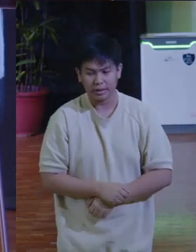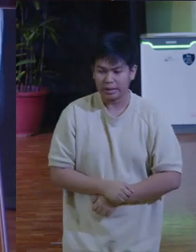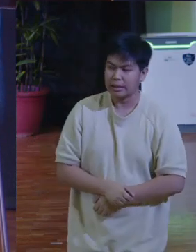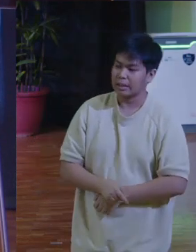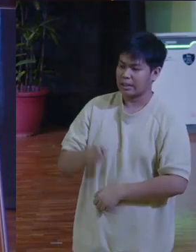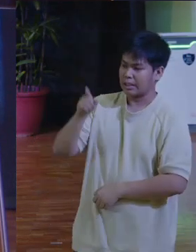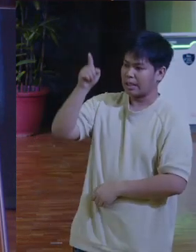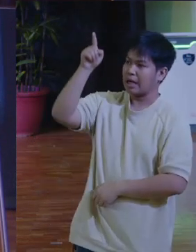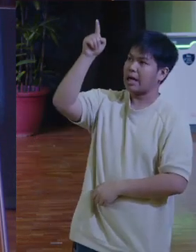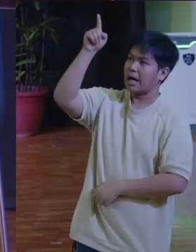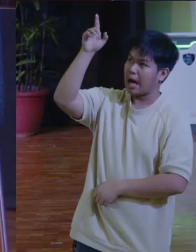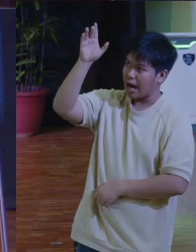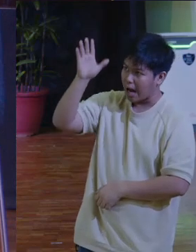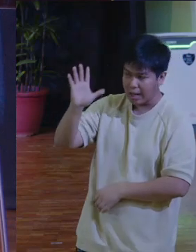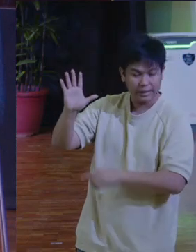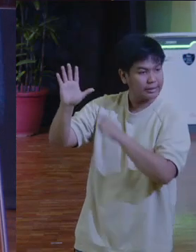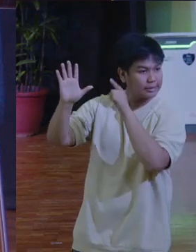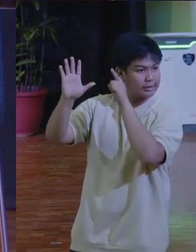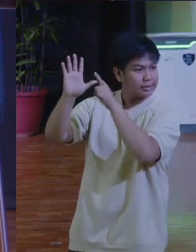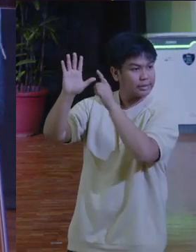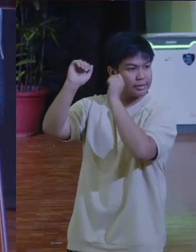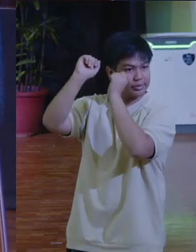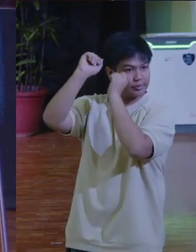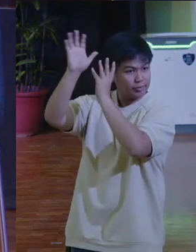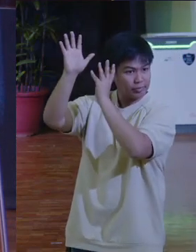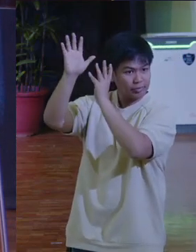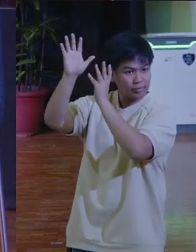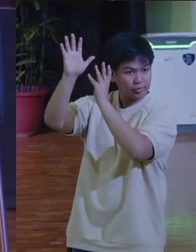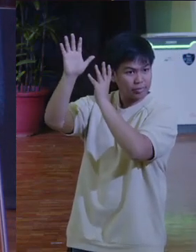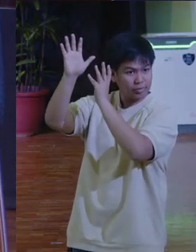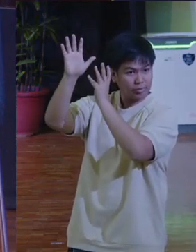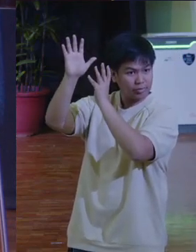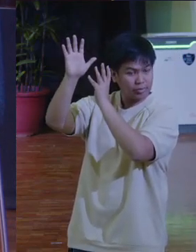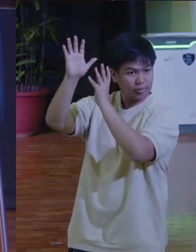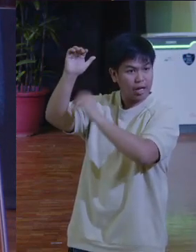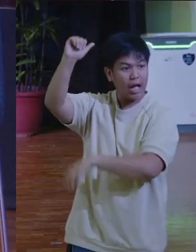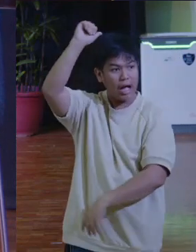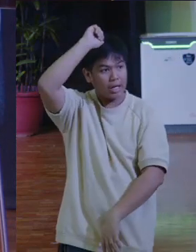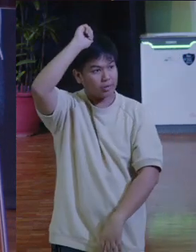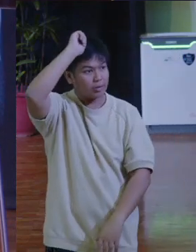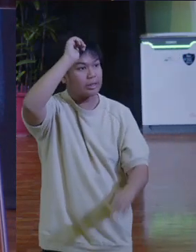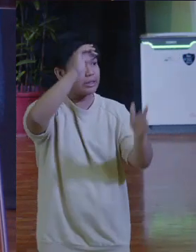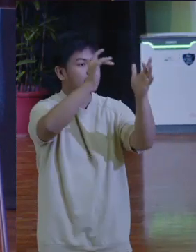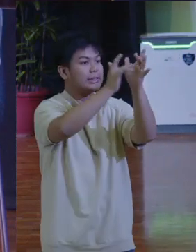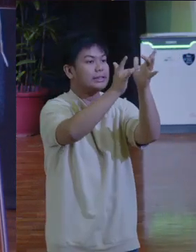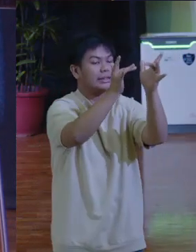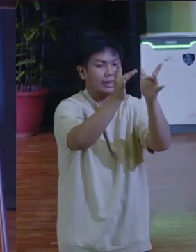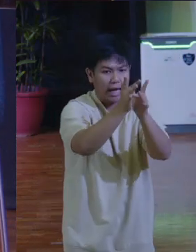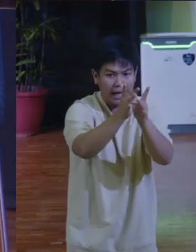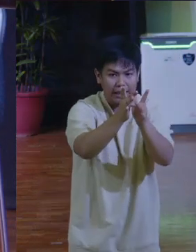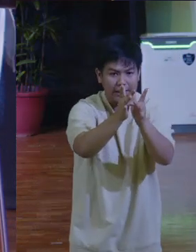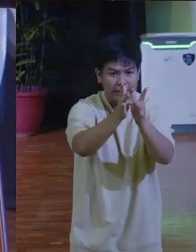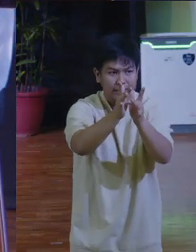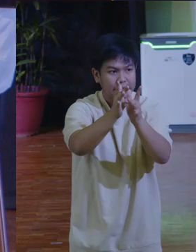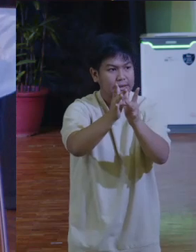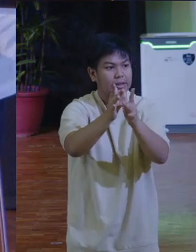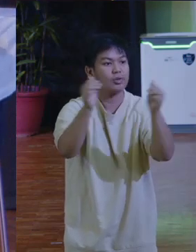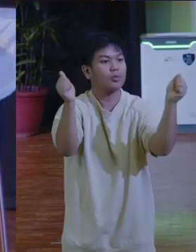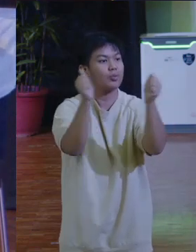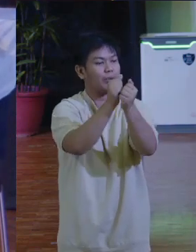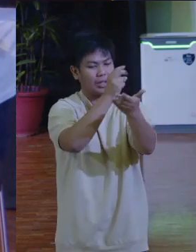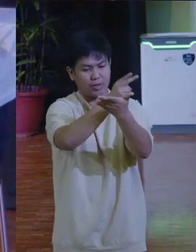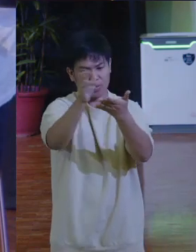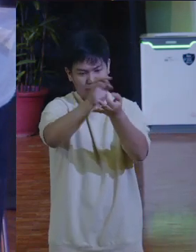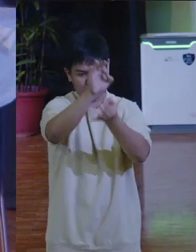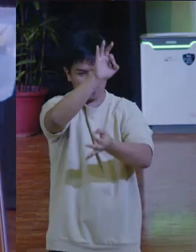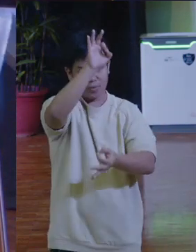Pedro na isinulat ni Lucas, how God anointed Jesus of Nazareth with the Holy Spirit and